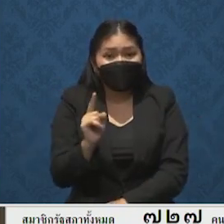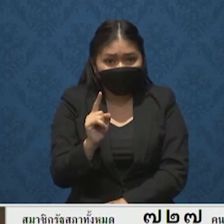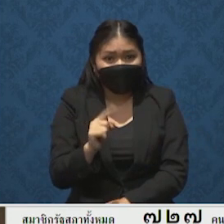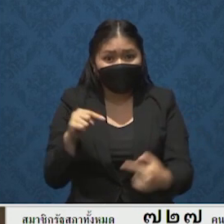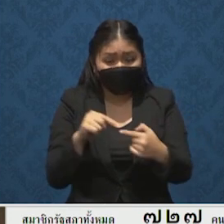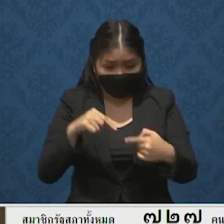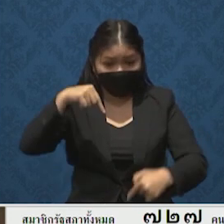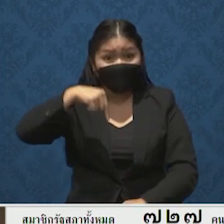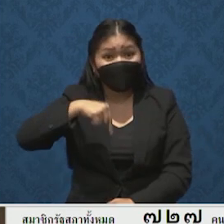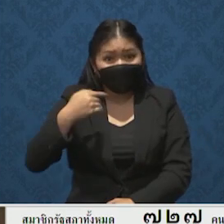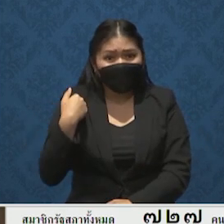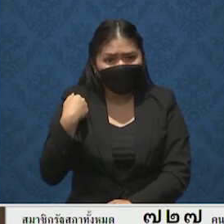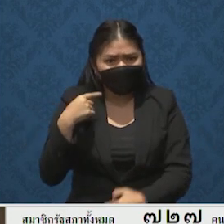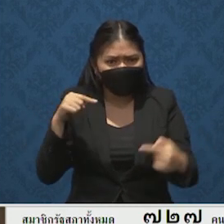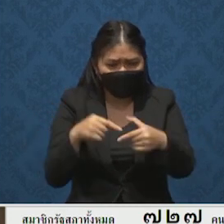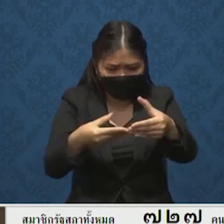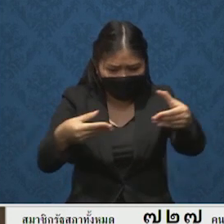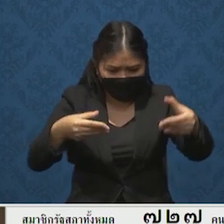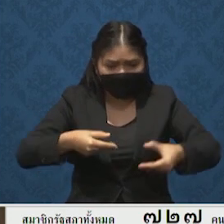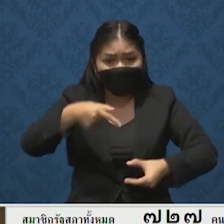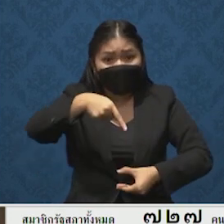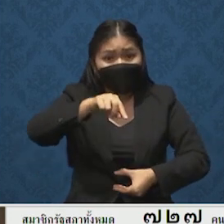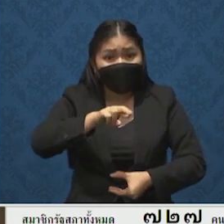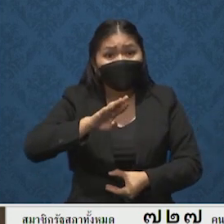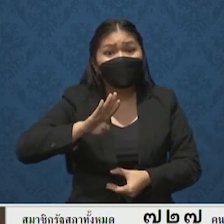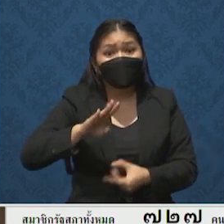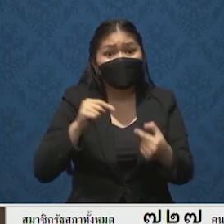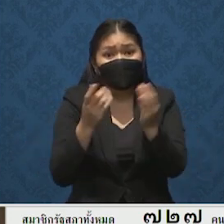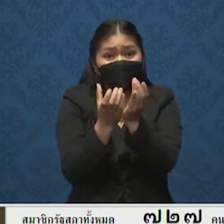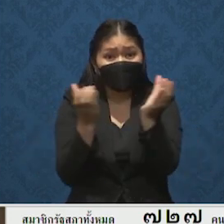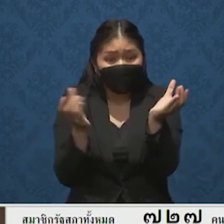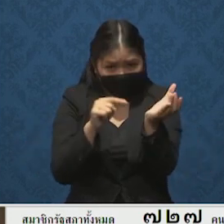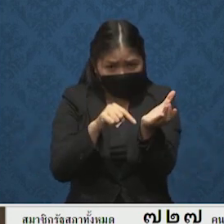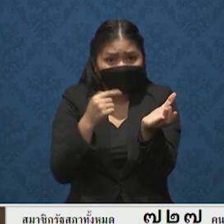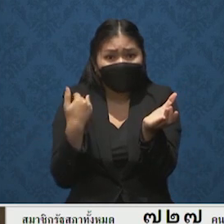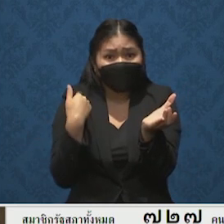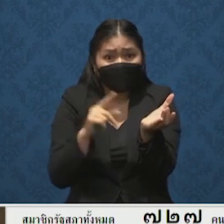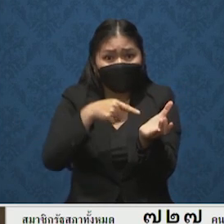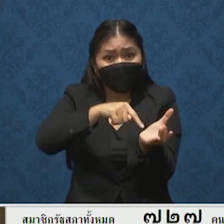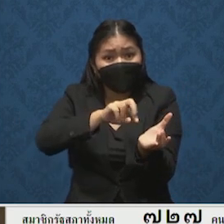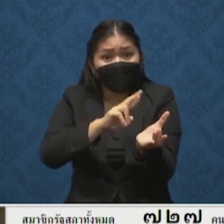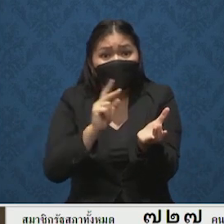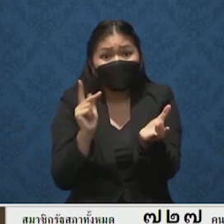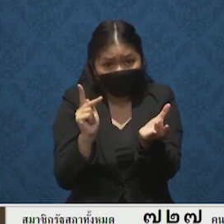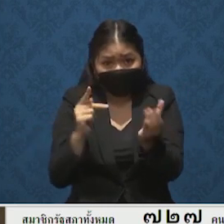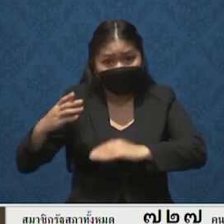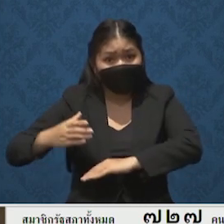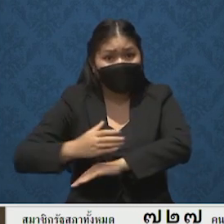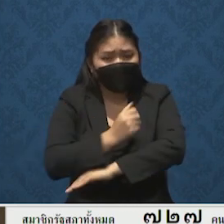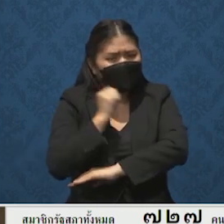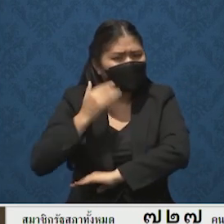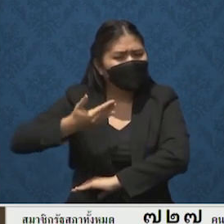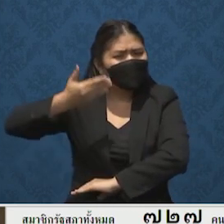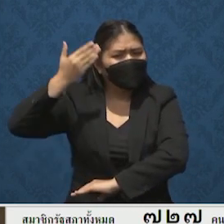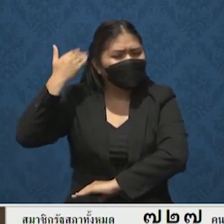ภาเราเนี่ยนะครับได้ผ่านร่างพระราชบัญญัติประกอบรัฐธรรมนูญอีกฉบับหนึ่งก็คือพ.ร.ป.พรรคการเมืองเนี่ยไปตั้งแ